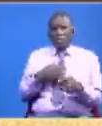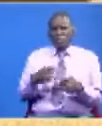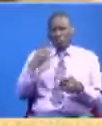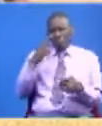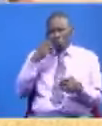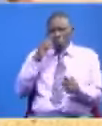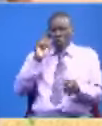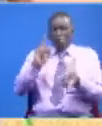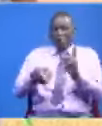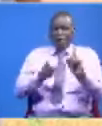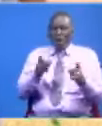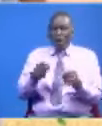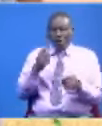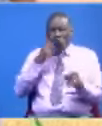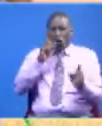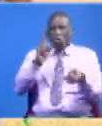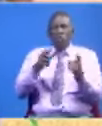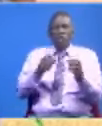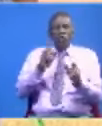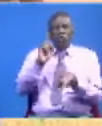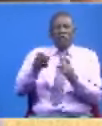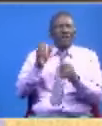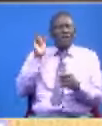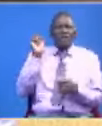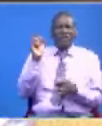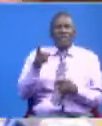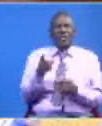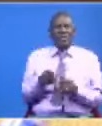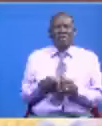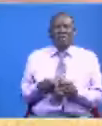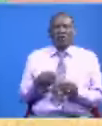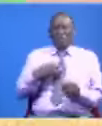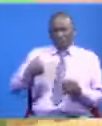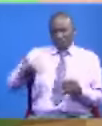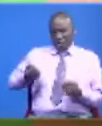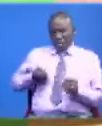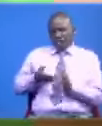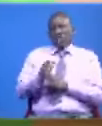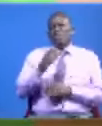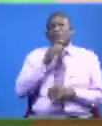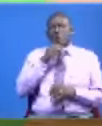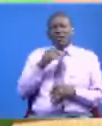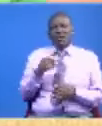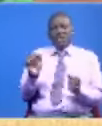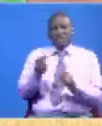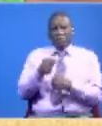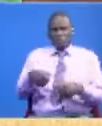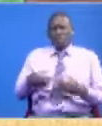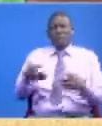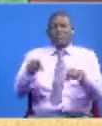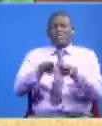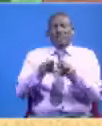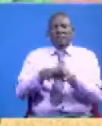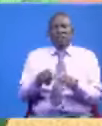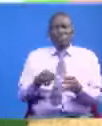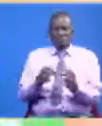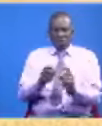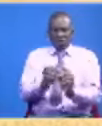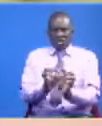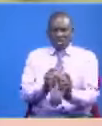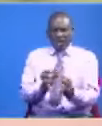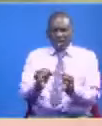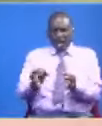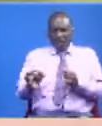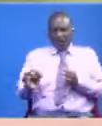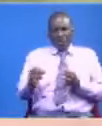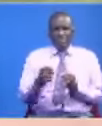run. Home run inakimbidia huko, kuna ina depend, kuna wasichana na kuna wanaume, we can't give the same measurement, the same length,